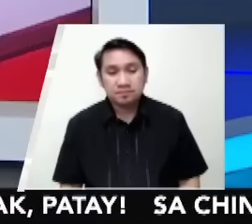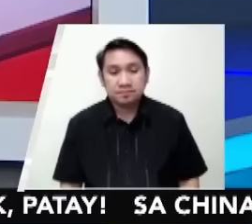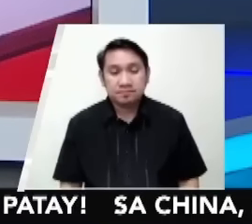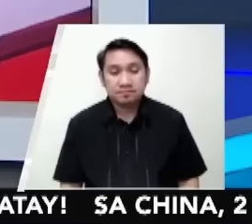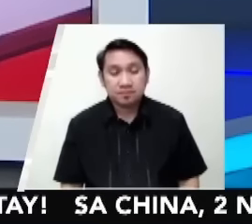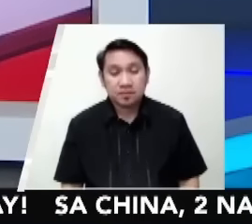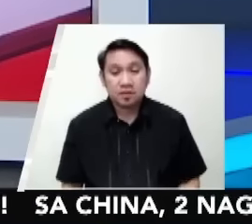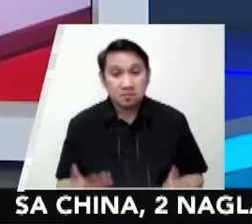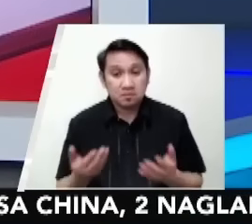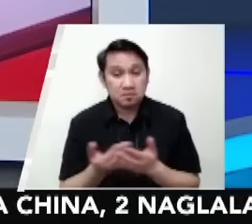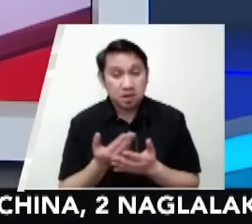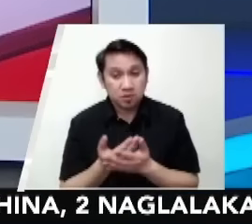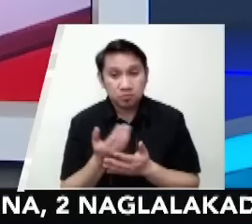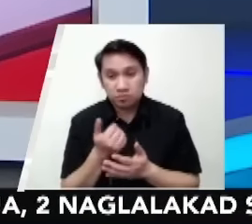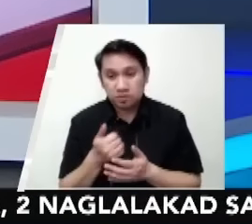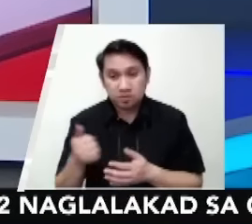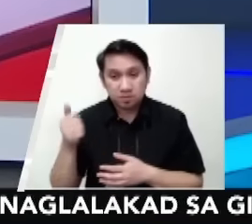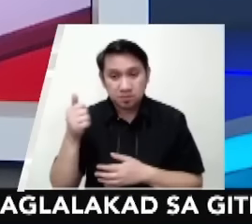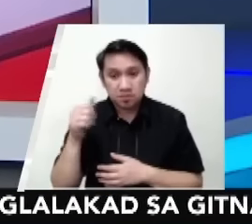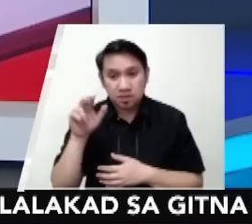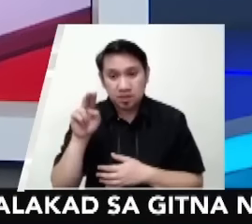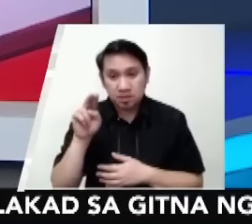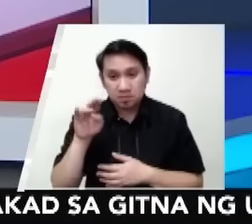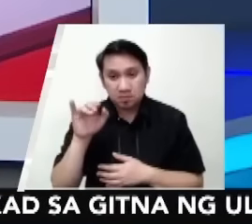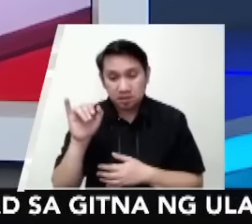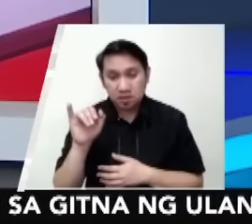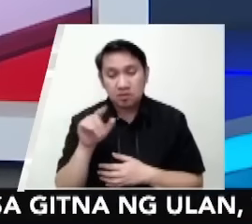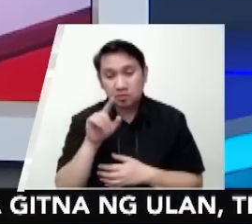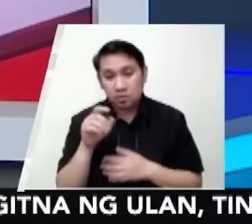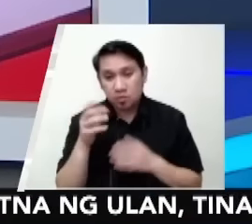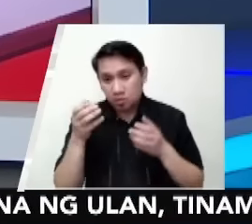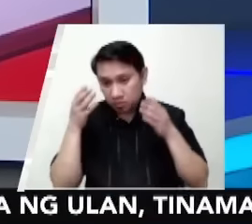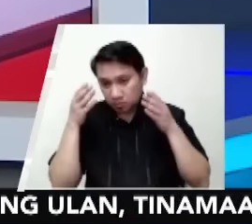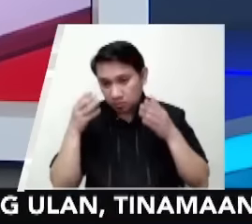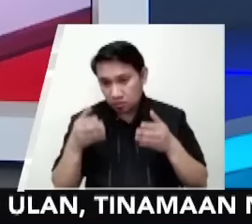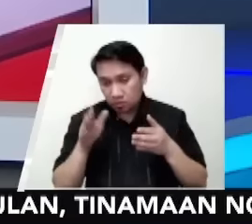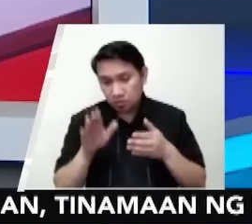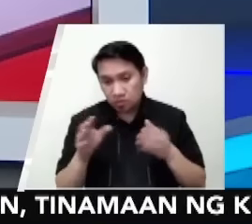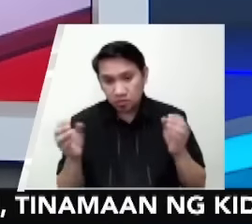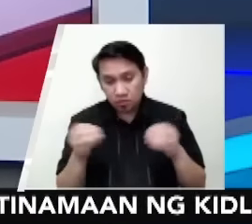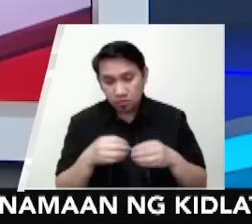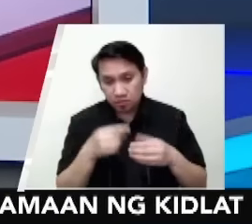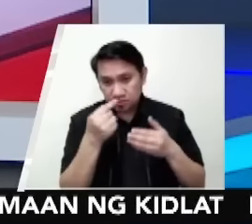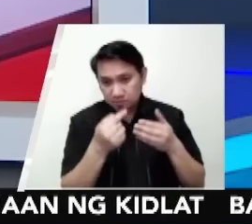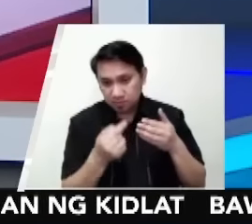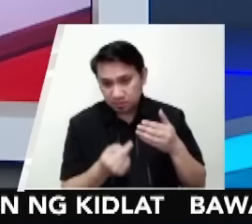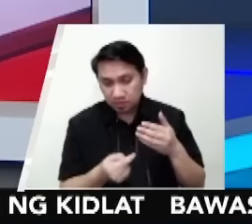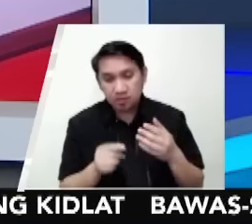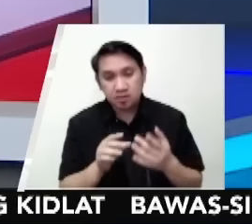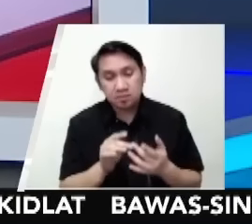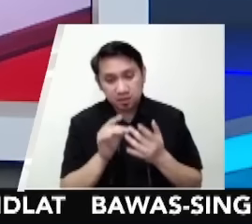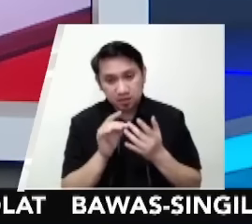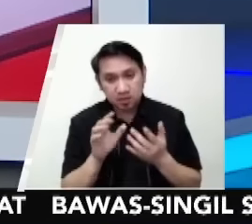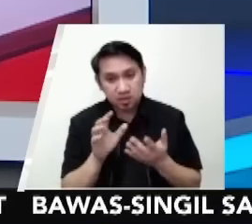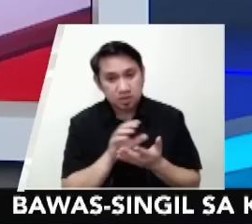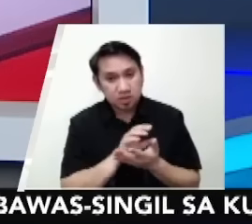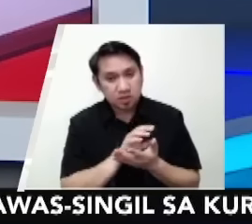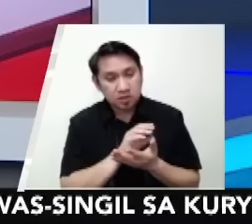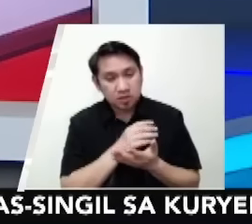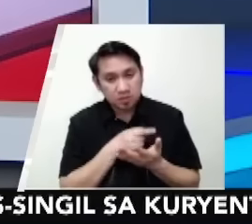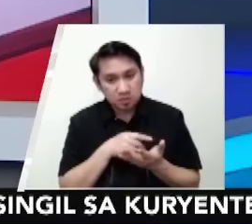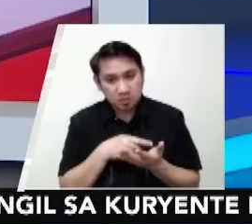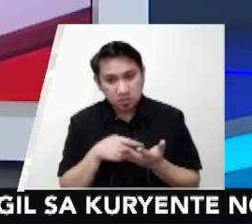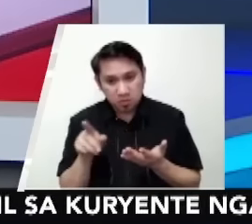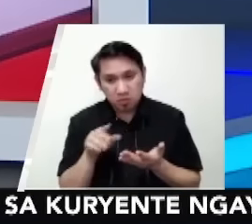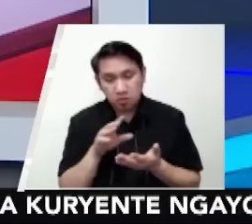ng NBI ang mga direktibang gusto niyang patutukan sa ahensya. Kabilang ang pagpuksa sa naglipa ng insidente ng scam